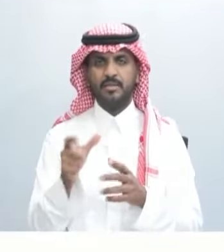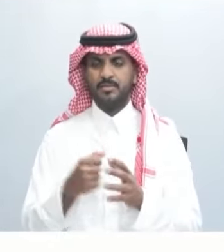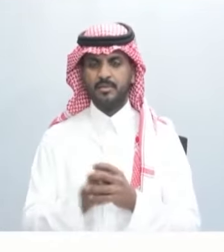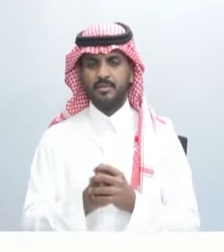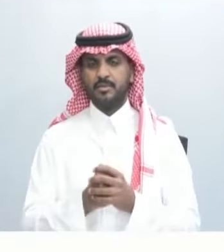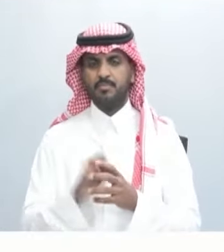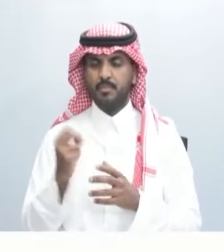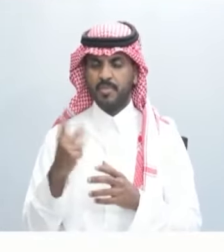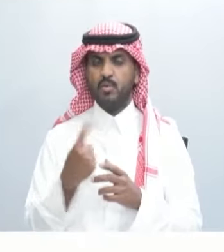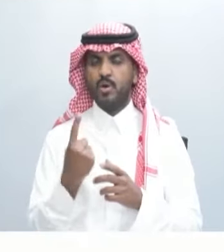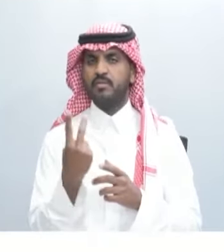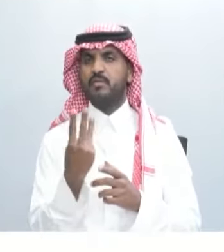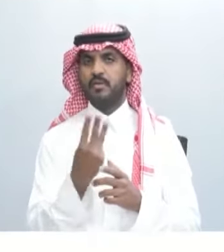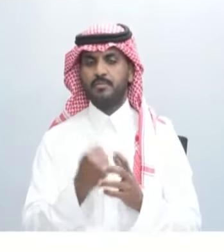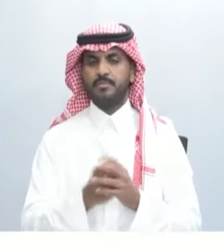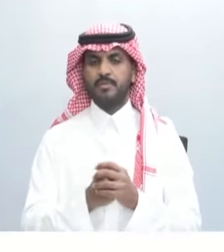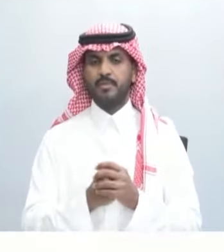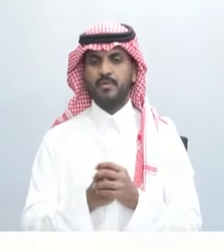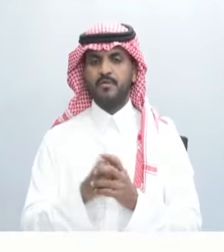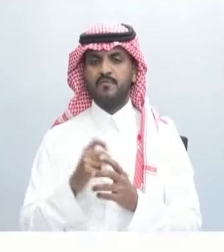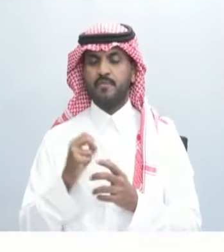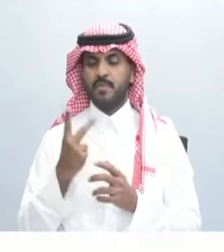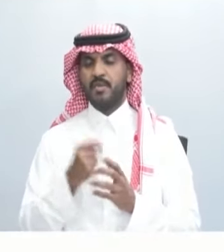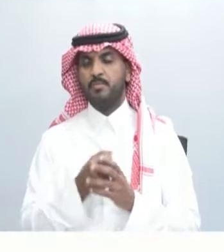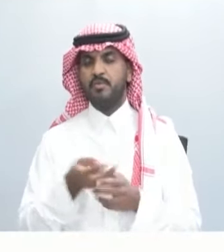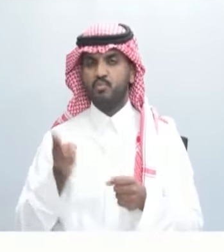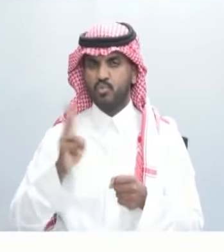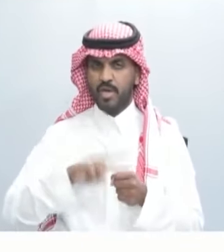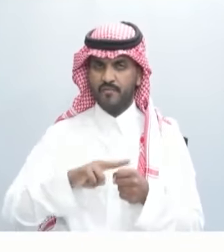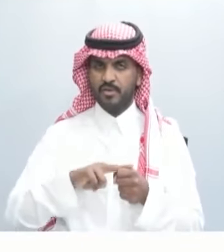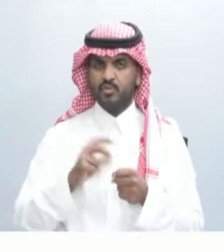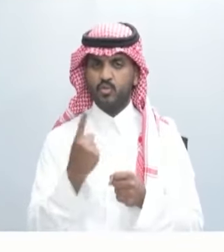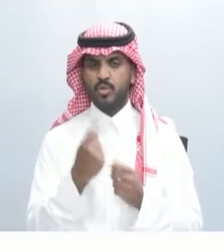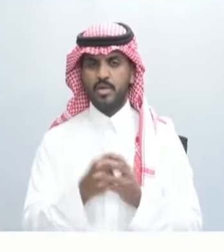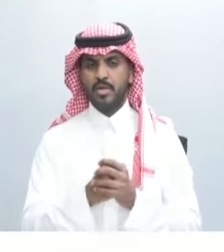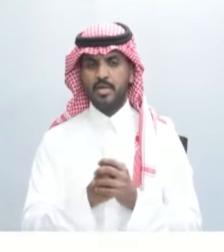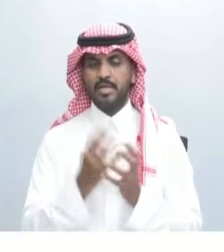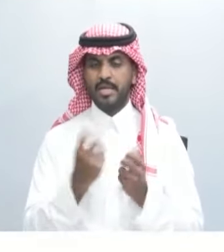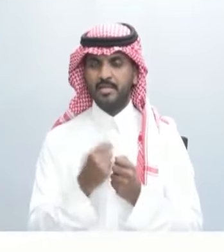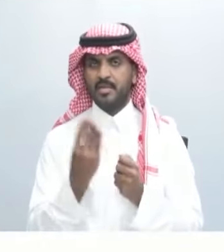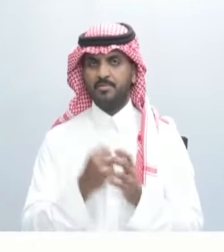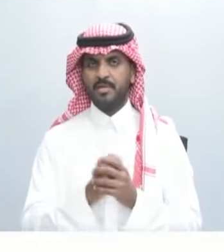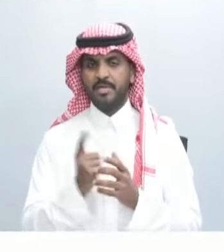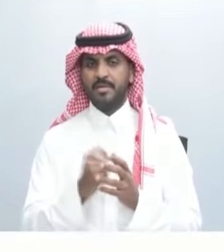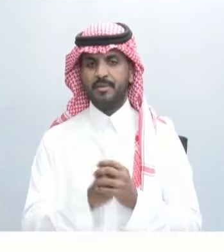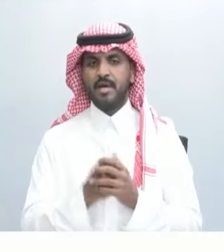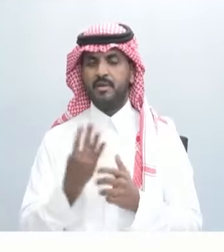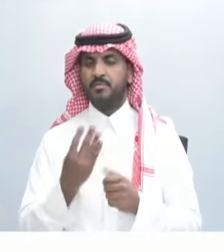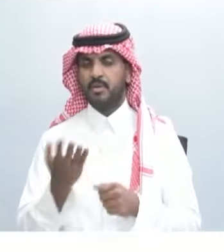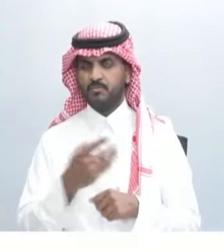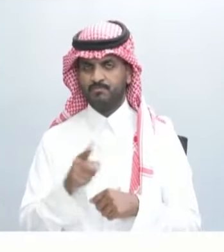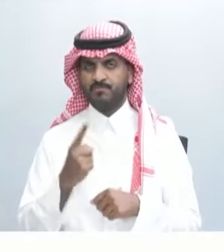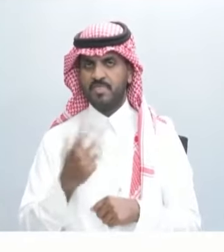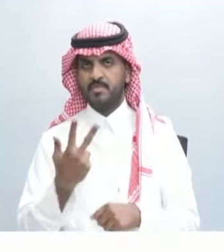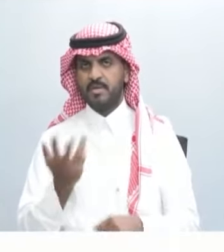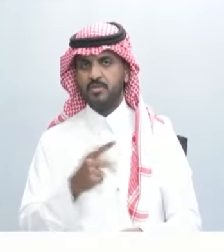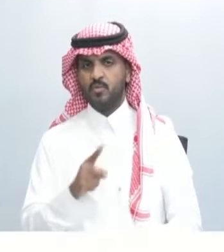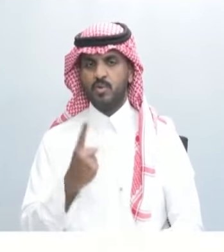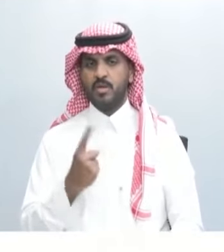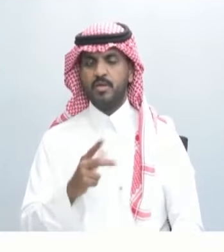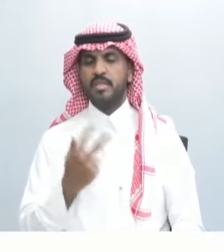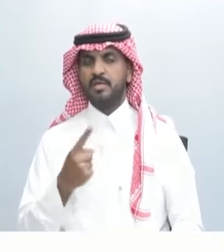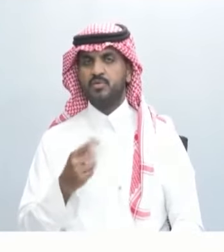واحد اثنان ثلاثه فمثلا بعض المضاعفات الاولى للعدد اربعه هي اربعه ثمانيه